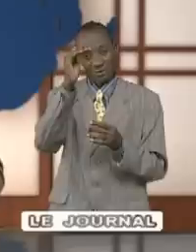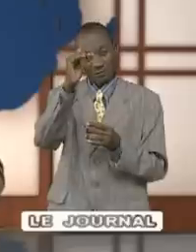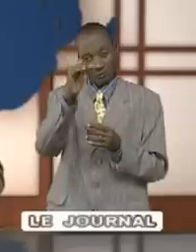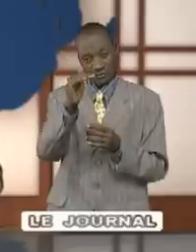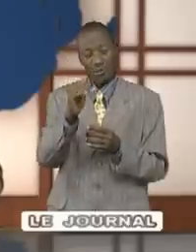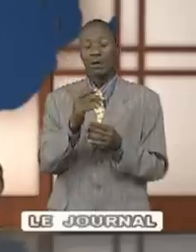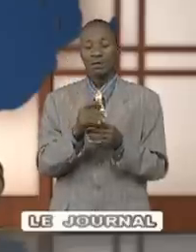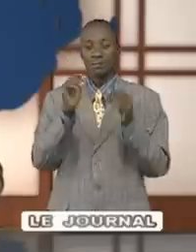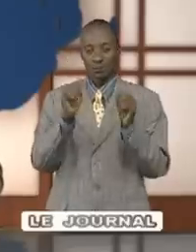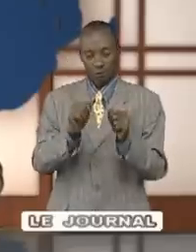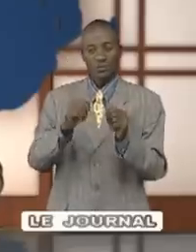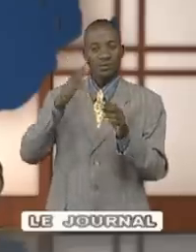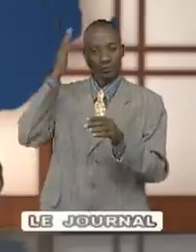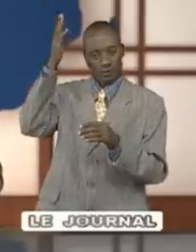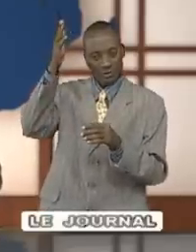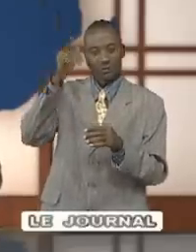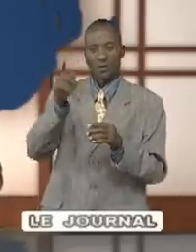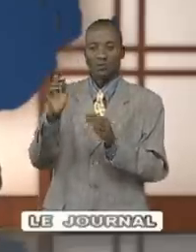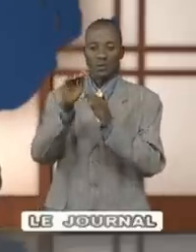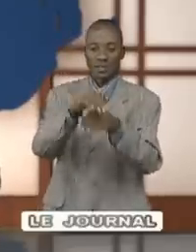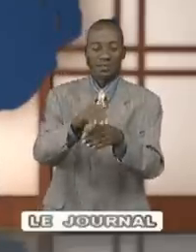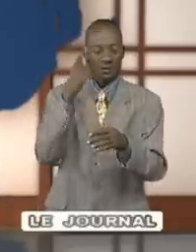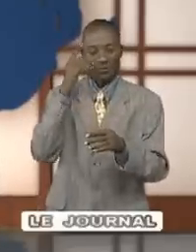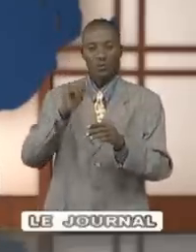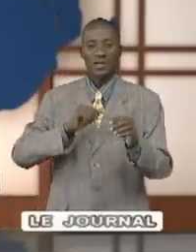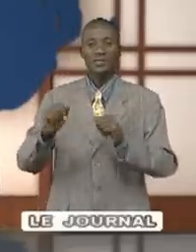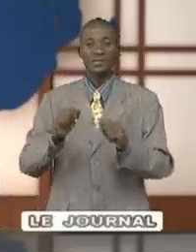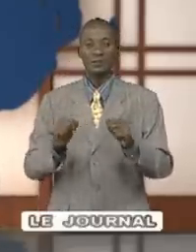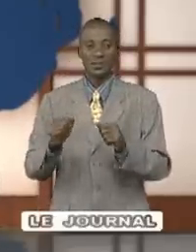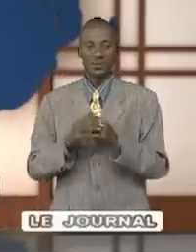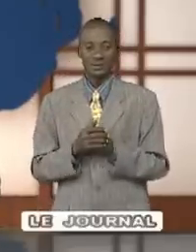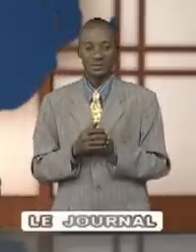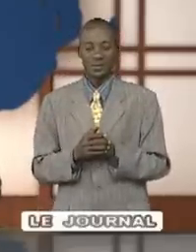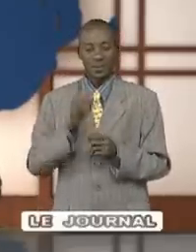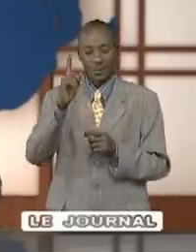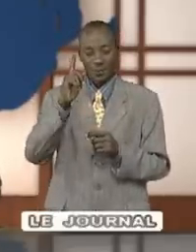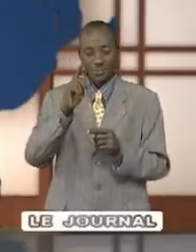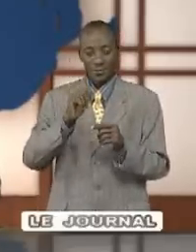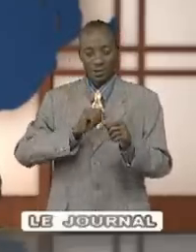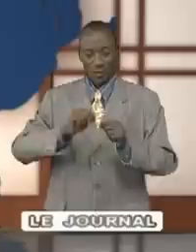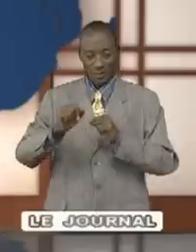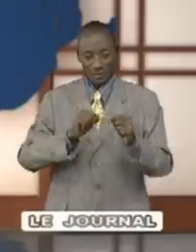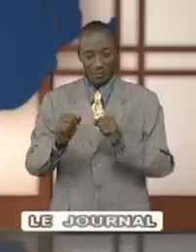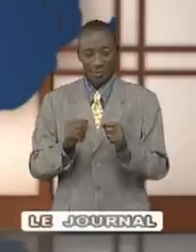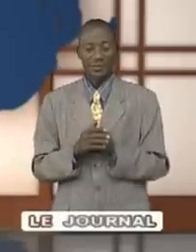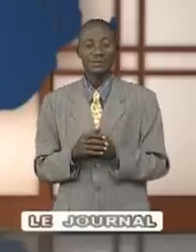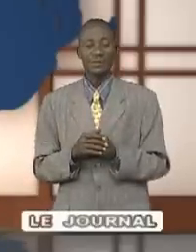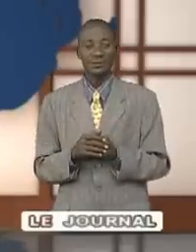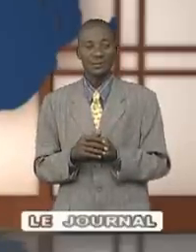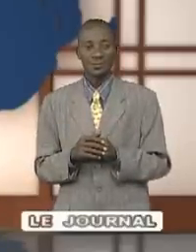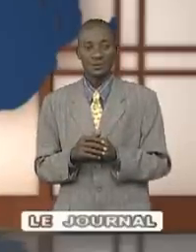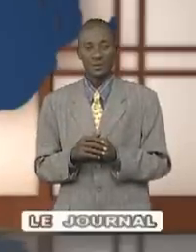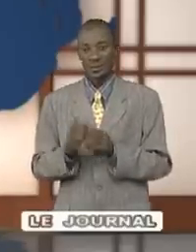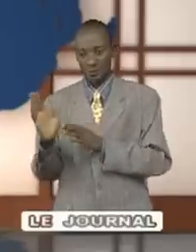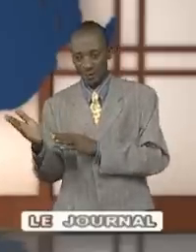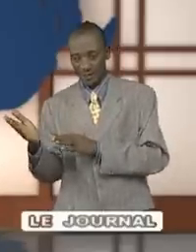salle où il sera reçu pour les tests. La première série de tests sera organisée en deux vacations, une première l'avant-midi